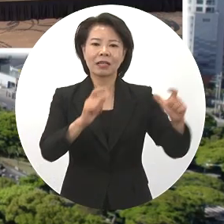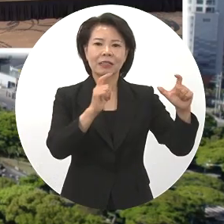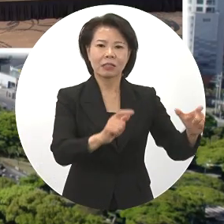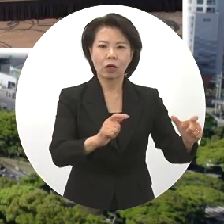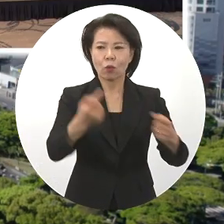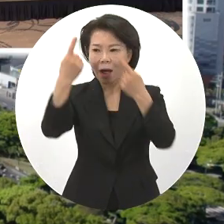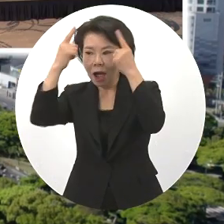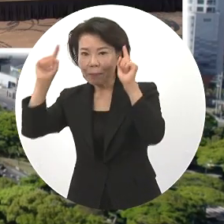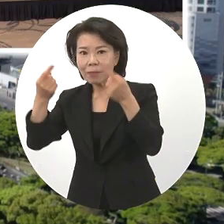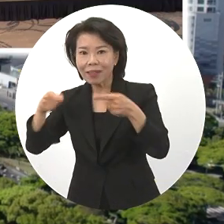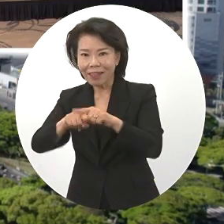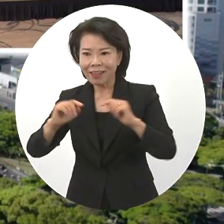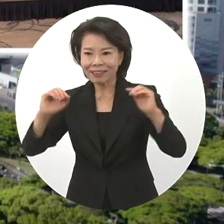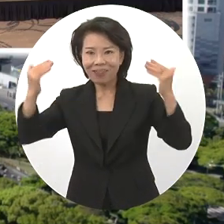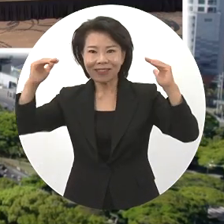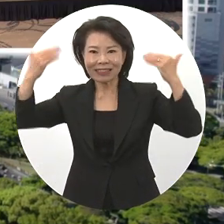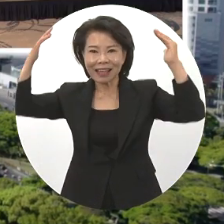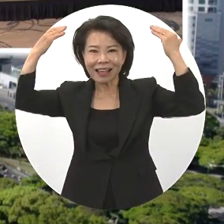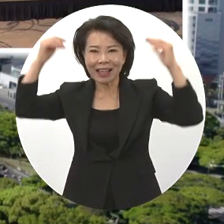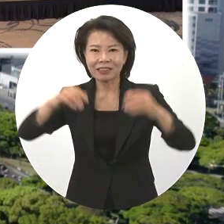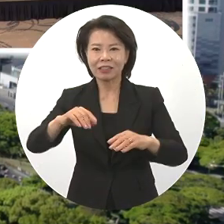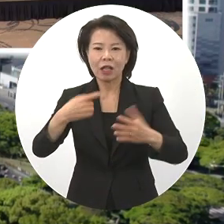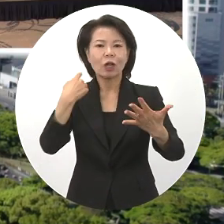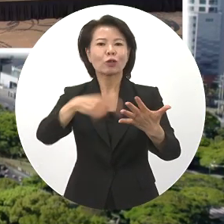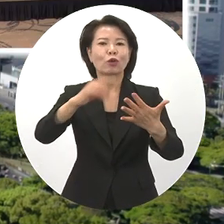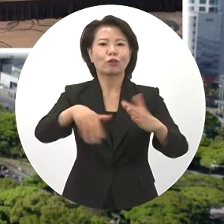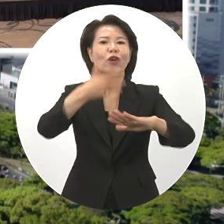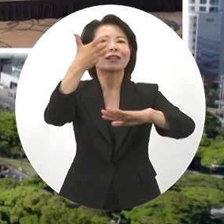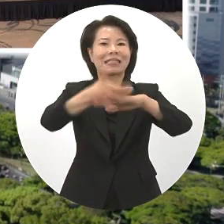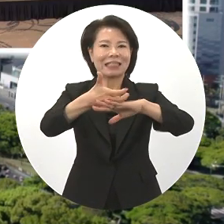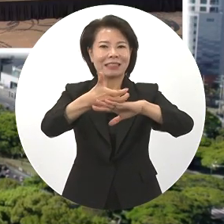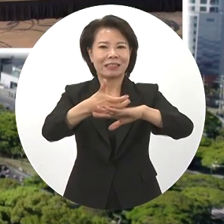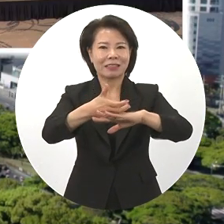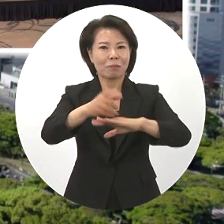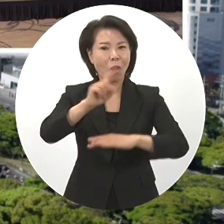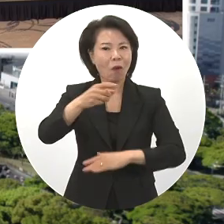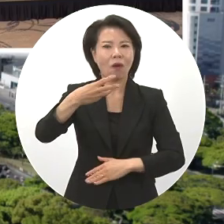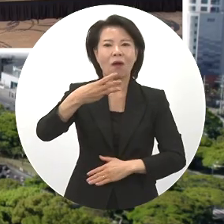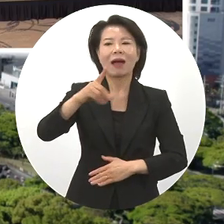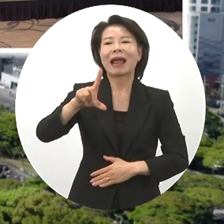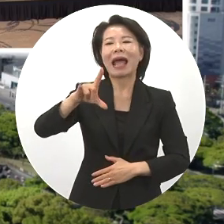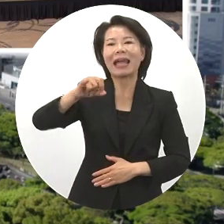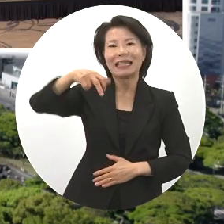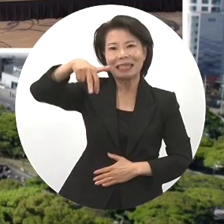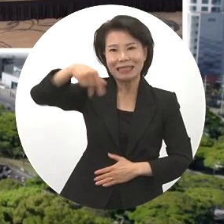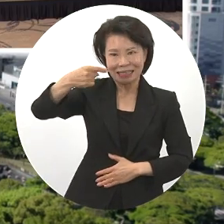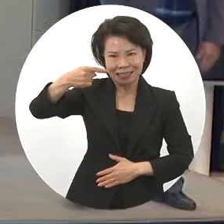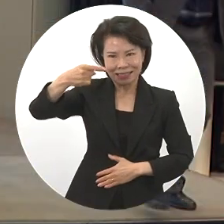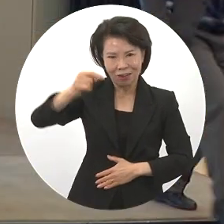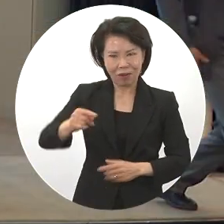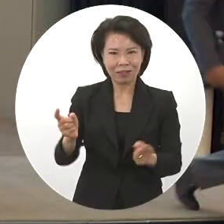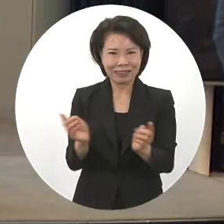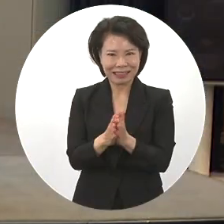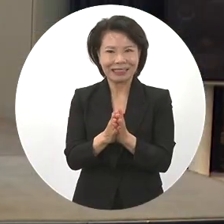제주특별자치도가 지역과 대학이 함께 성장하는 교육혁신 모델인 라이즈 사업을 본격 추진합니다.